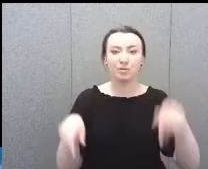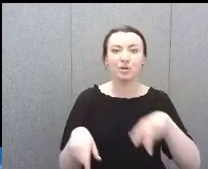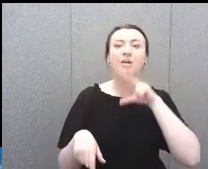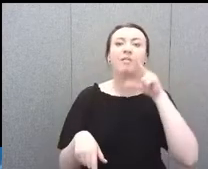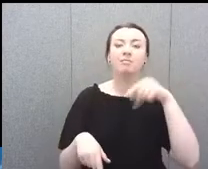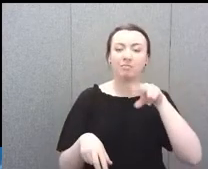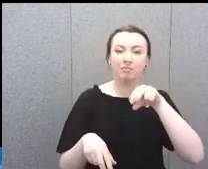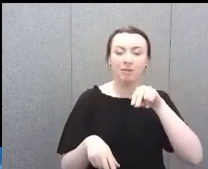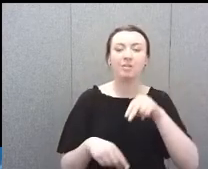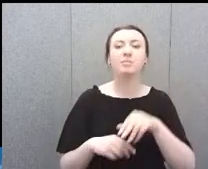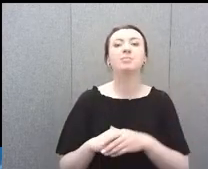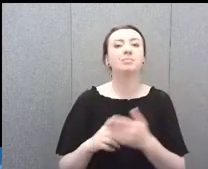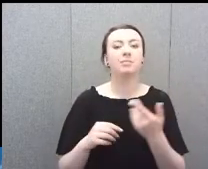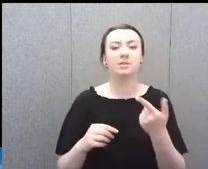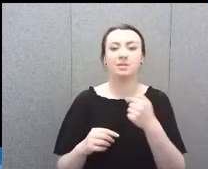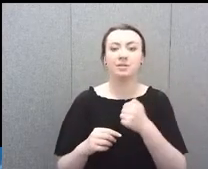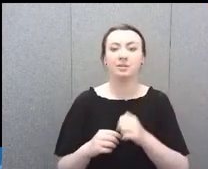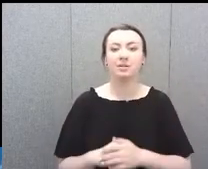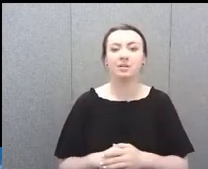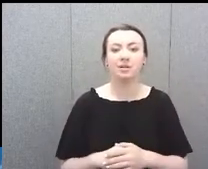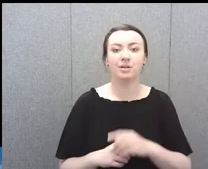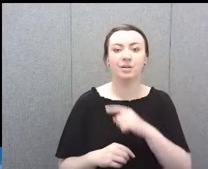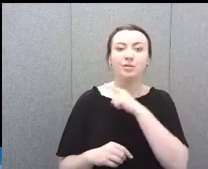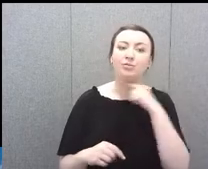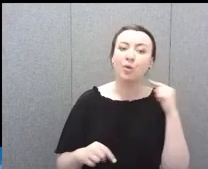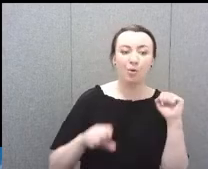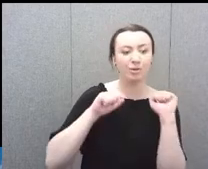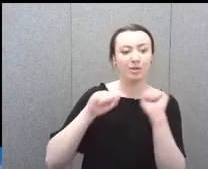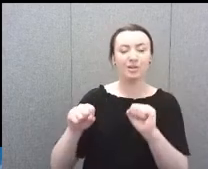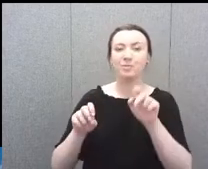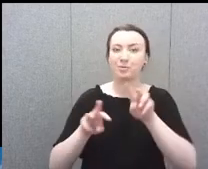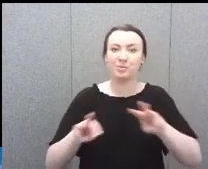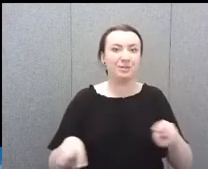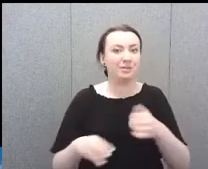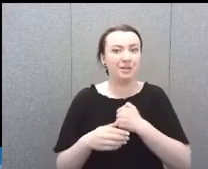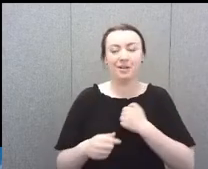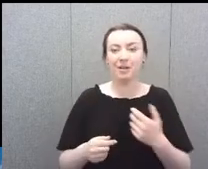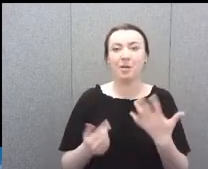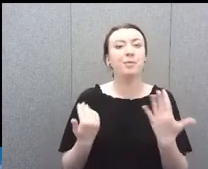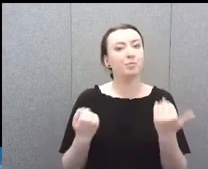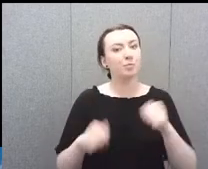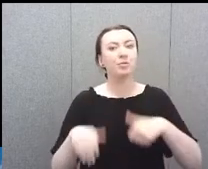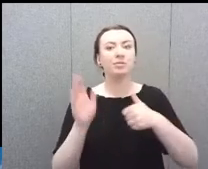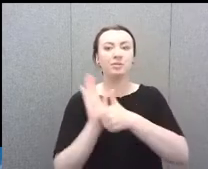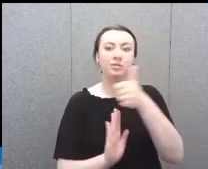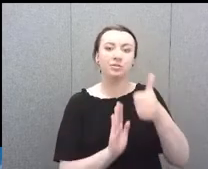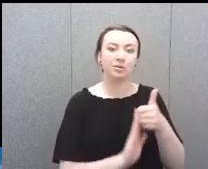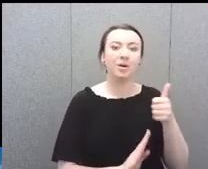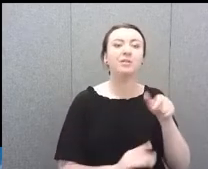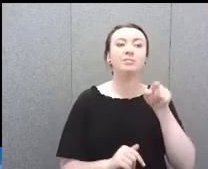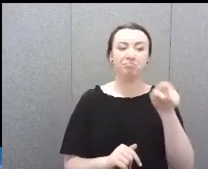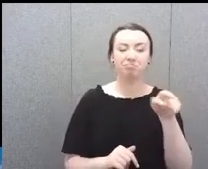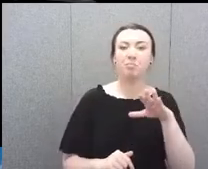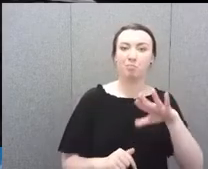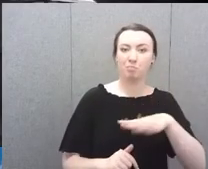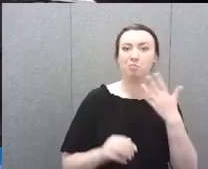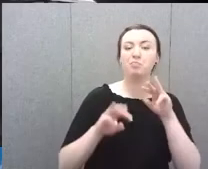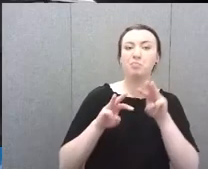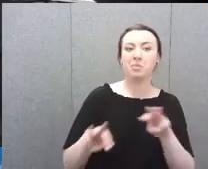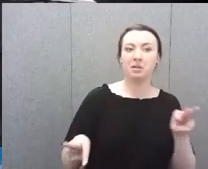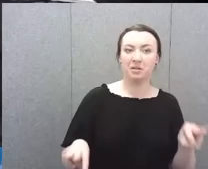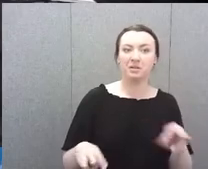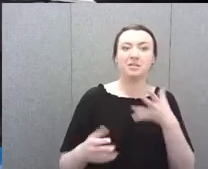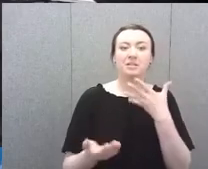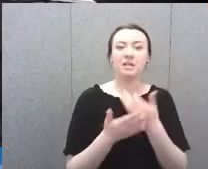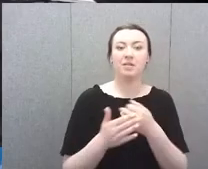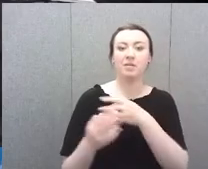женщин, гендерного равноправия. И очень правильно было замечено, что у нас было много министров обороны, но Роса